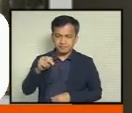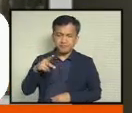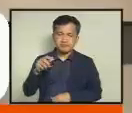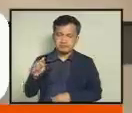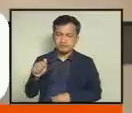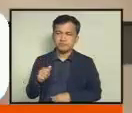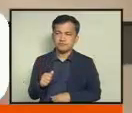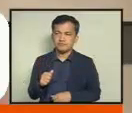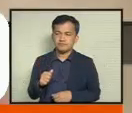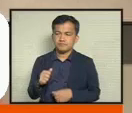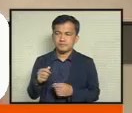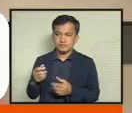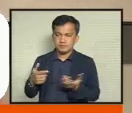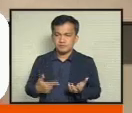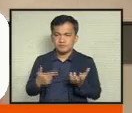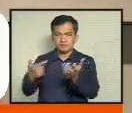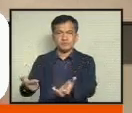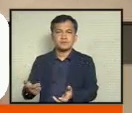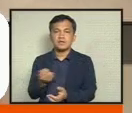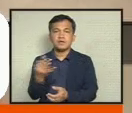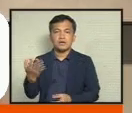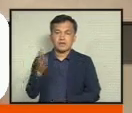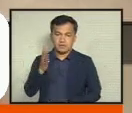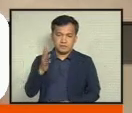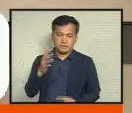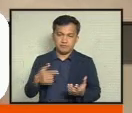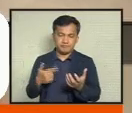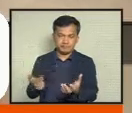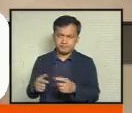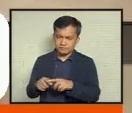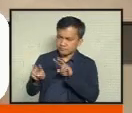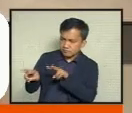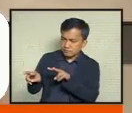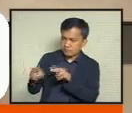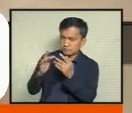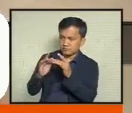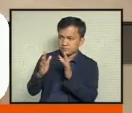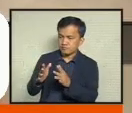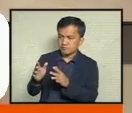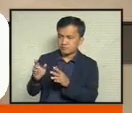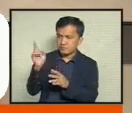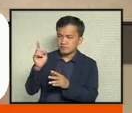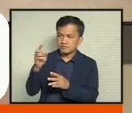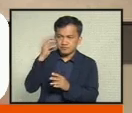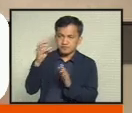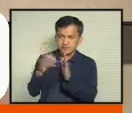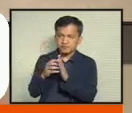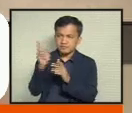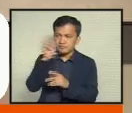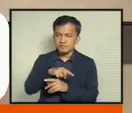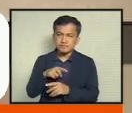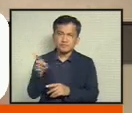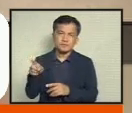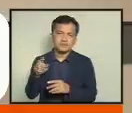Army. Nagsuko pa raw sila ng halos 50 armas pero agad napansin ng ilang netizens na photoshopped o dinuktor